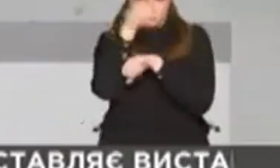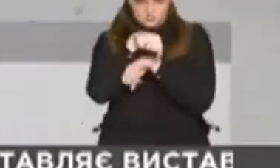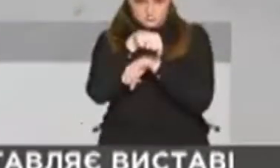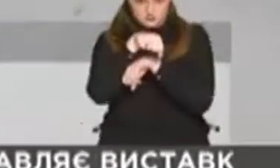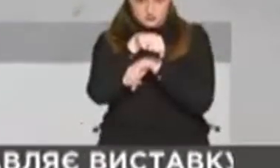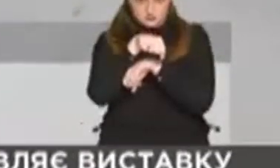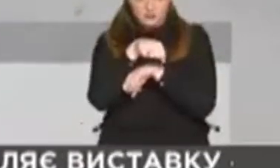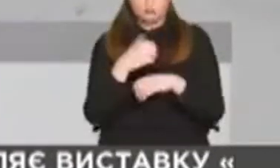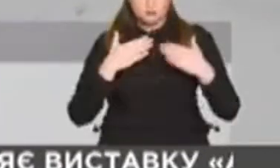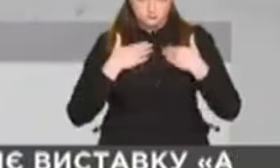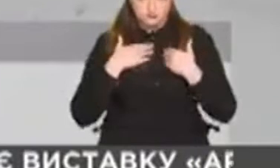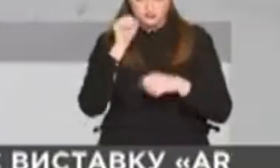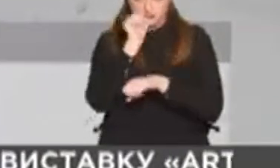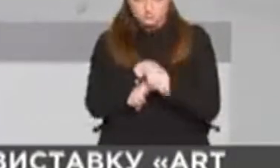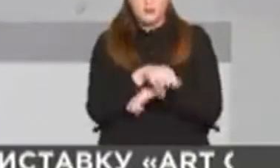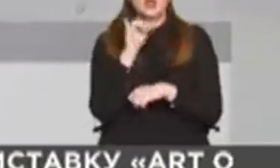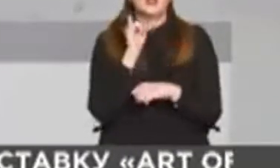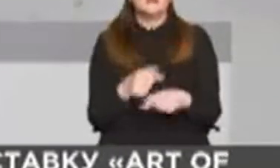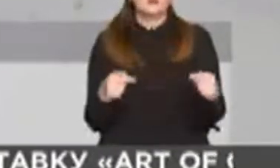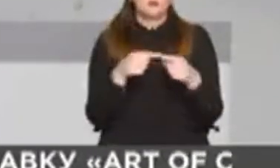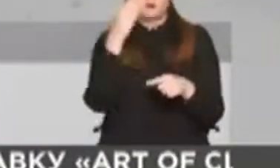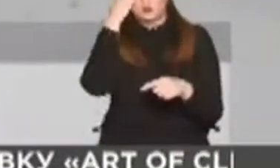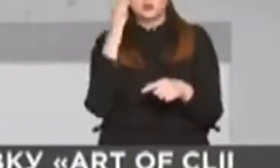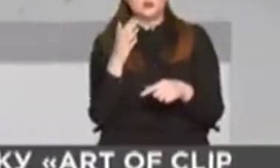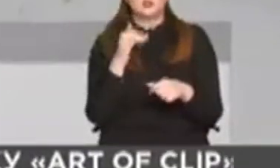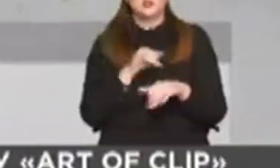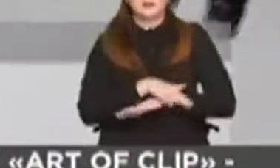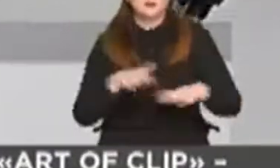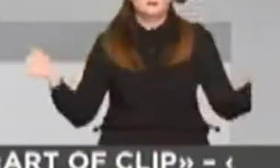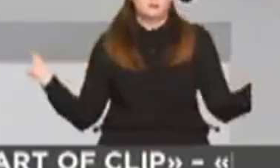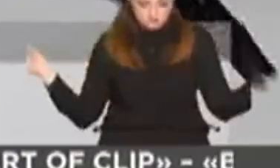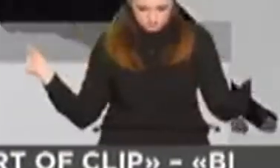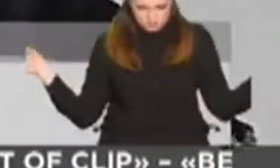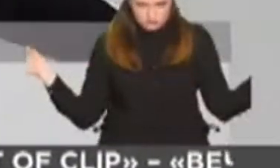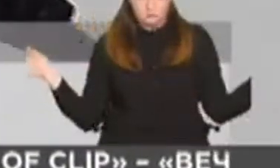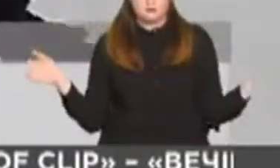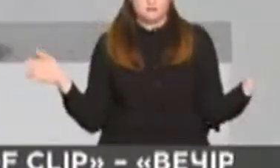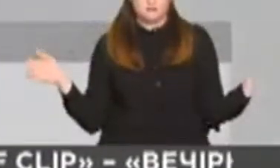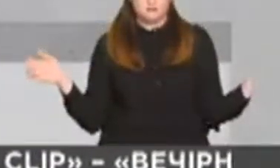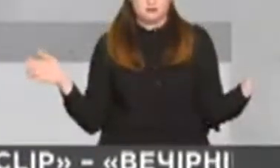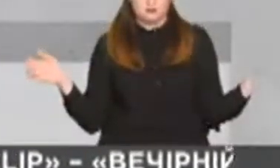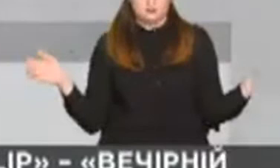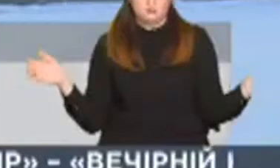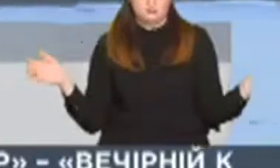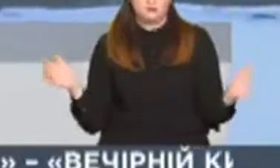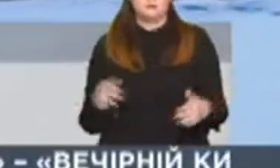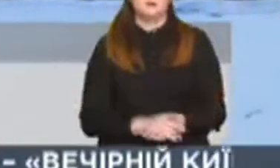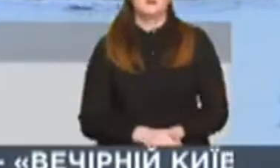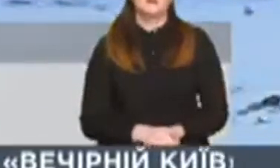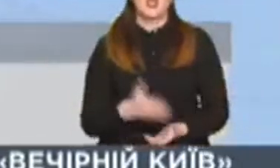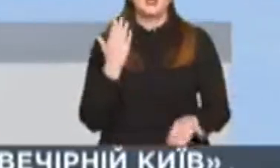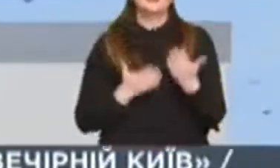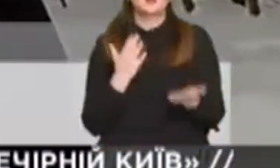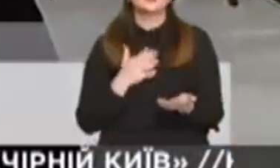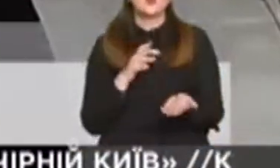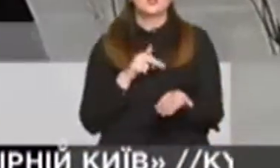до тулуба і відповідним чином викинути руки в бік. Ось так. Раз.